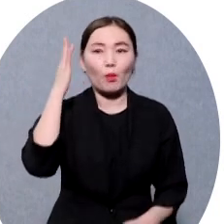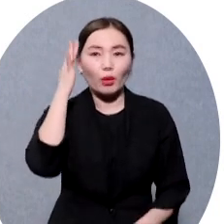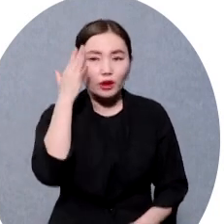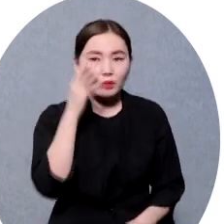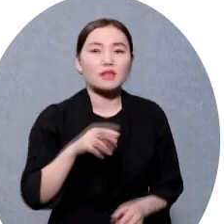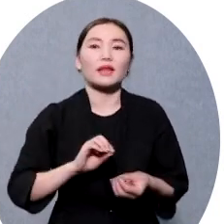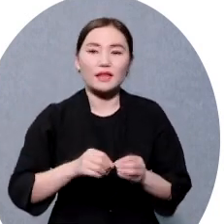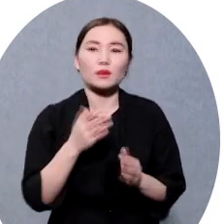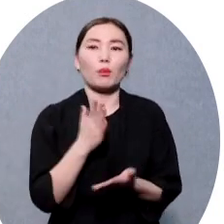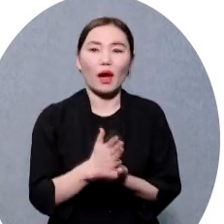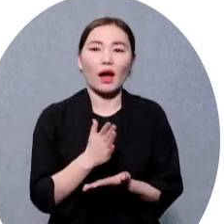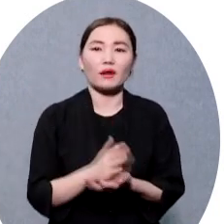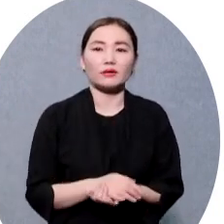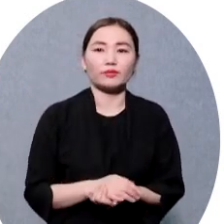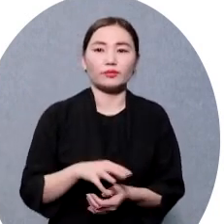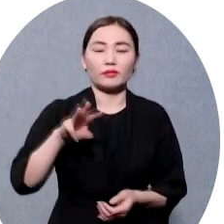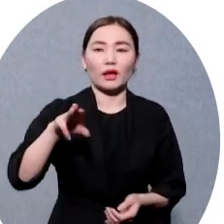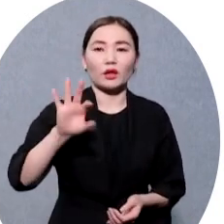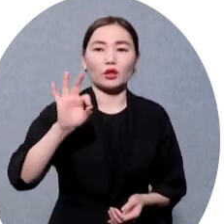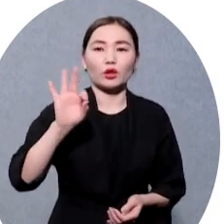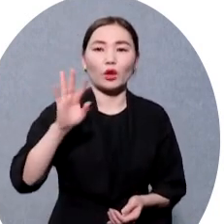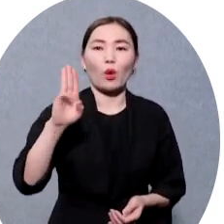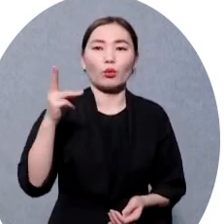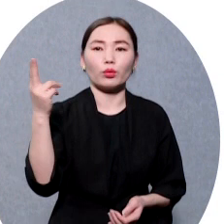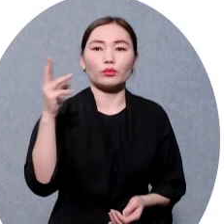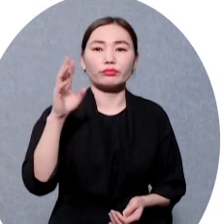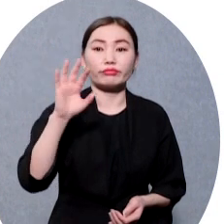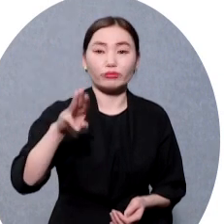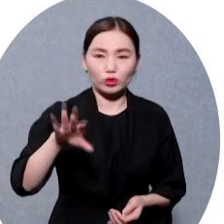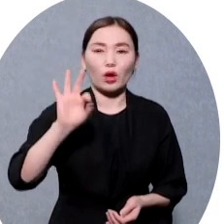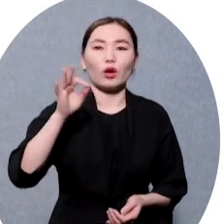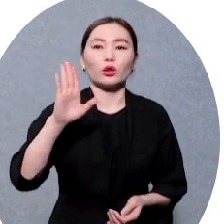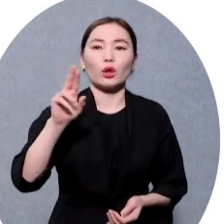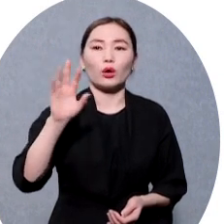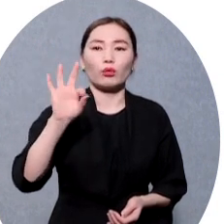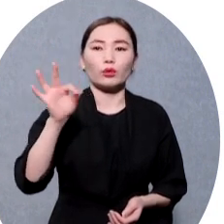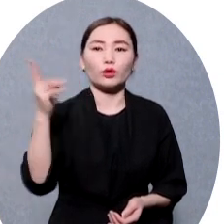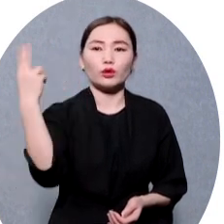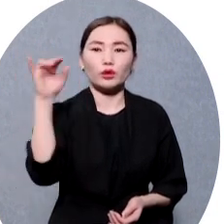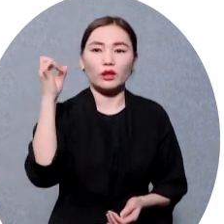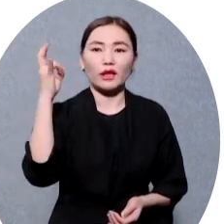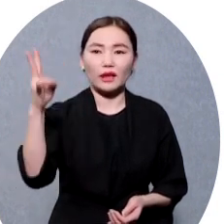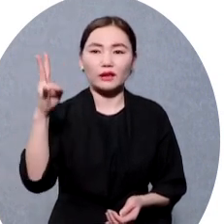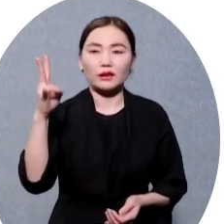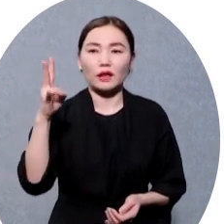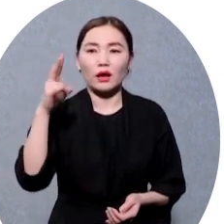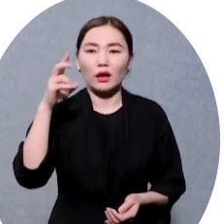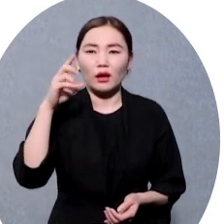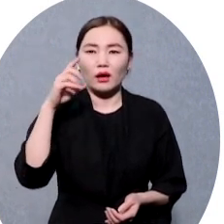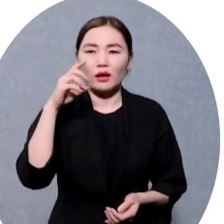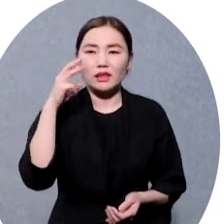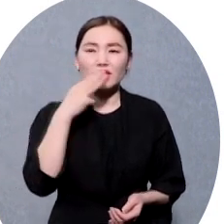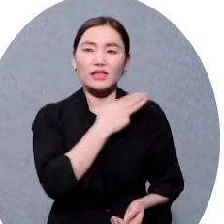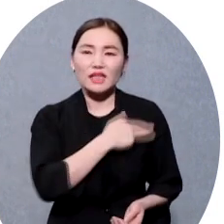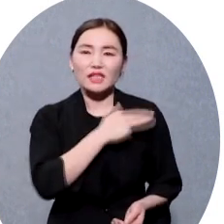гүйцүүлэхэд шашныг ашиглаж түүнд одоо оюун санааны хувьд нэгдэх бодлого явуулсан гэж төрөний би шалтгаан дээр тайлбарлсан. За төвдийн хувьд